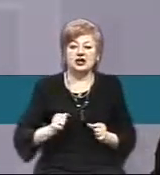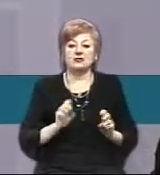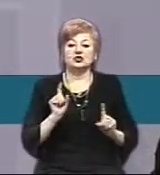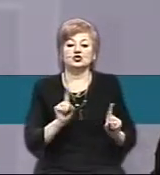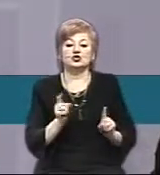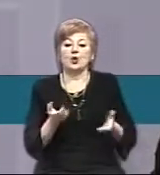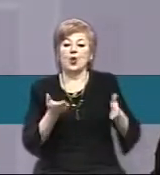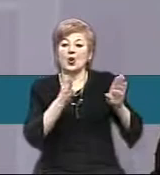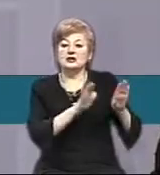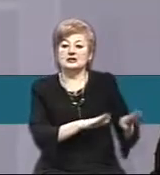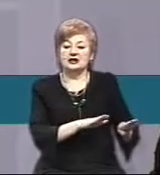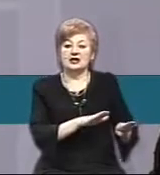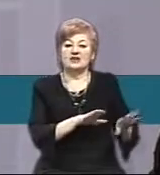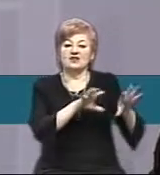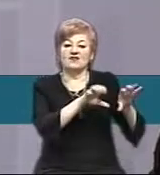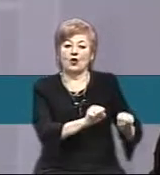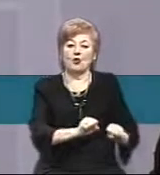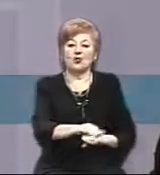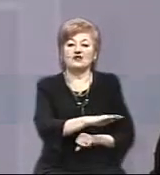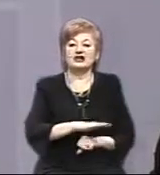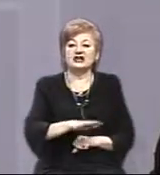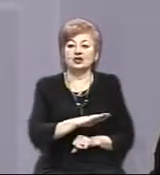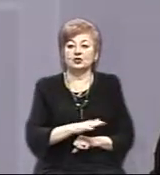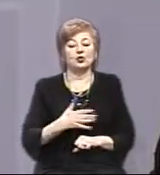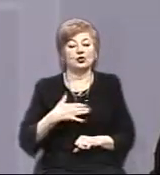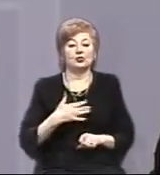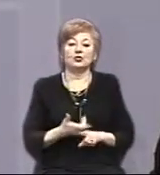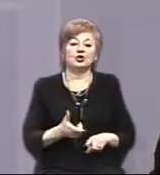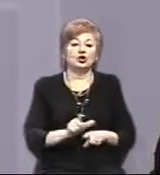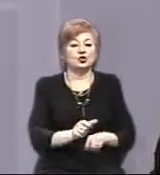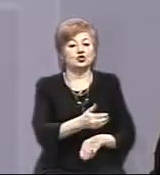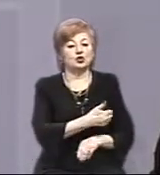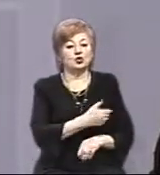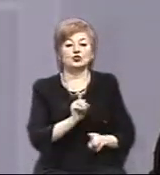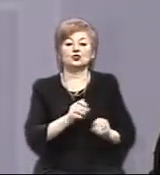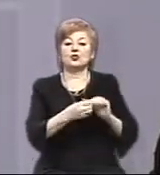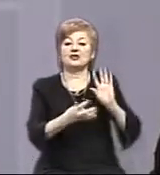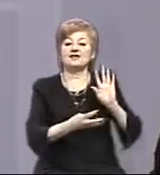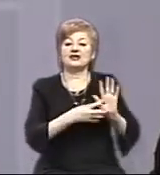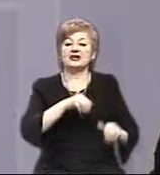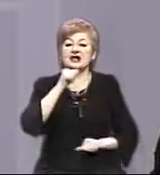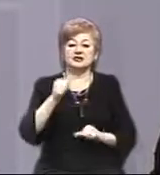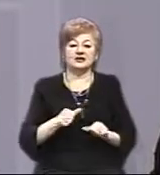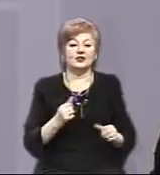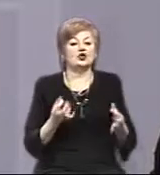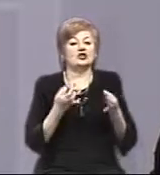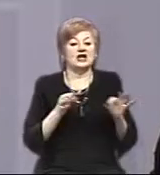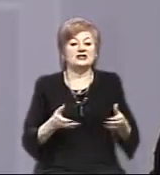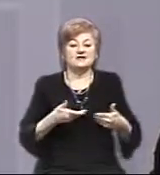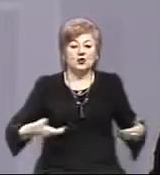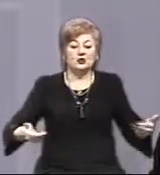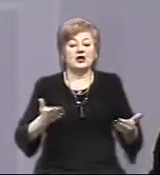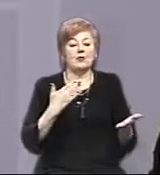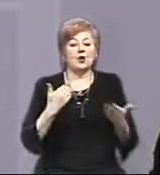залишаються в окупації. І мені дуже хочеться, щоб 19-й рік дозволив нам